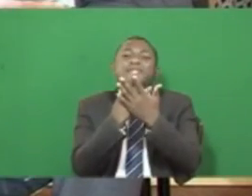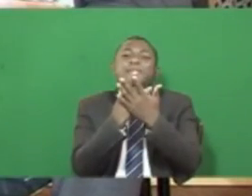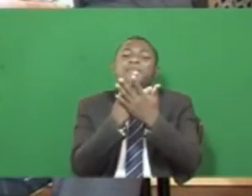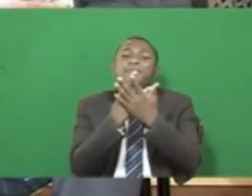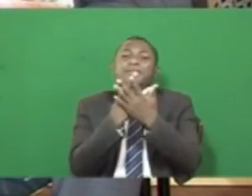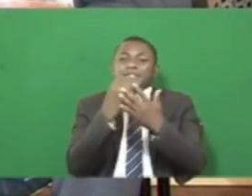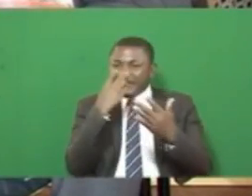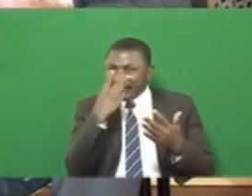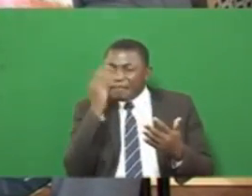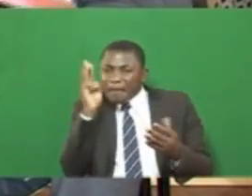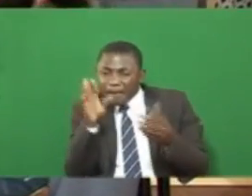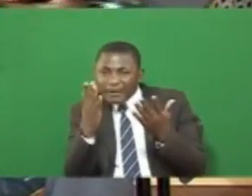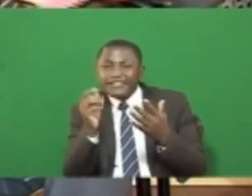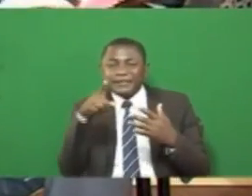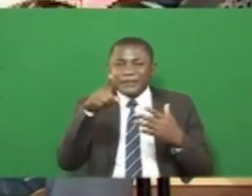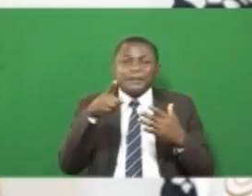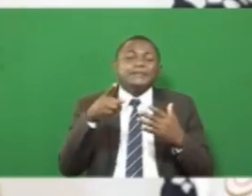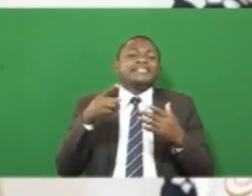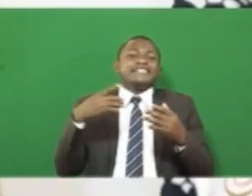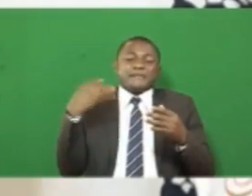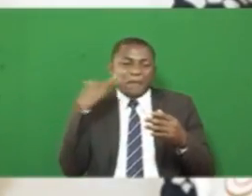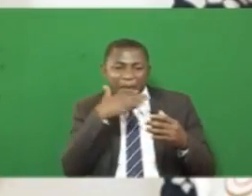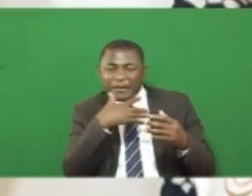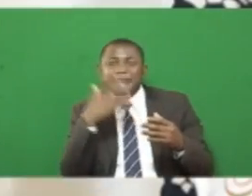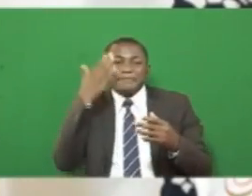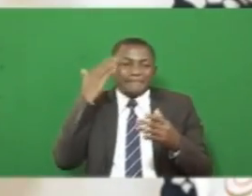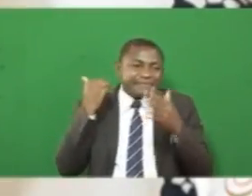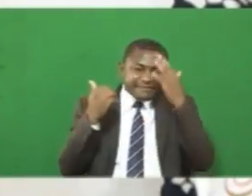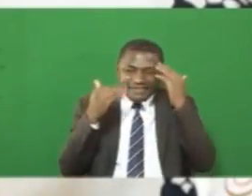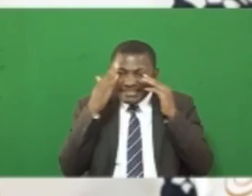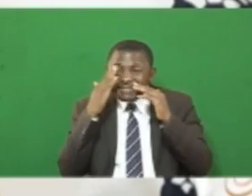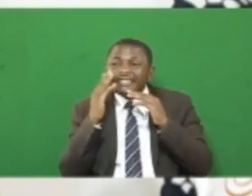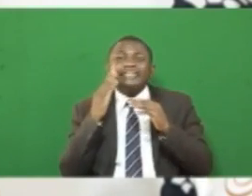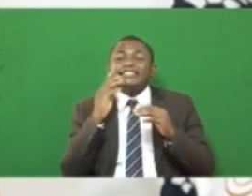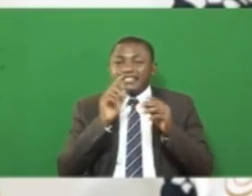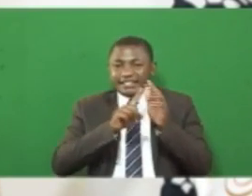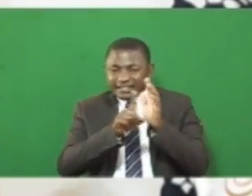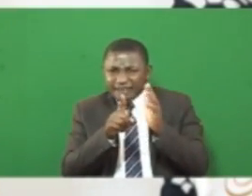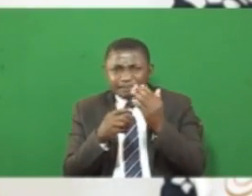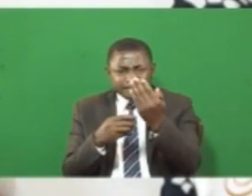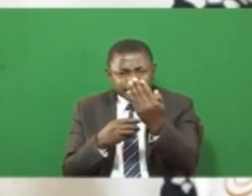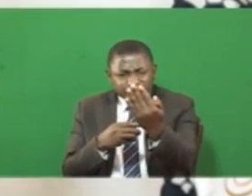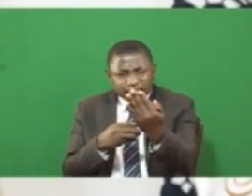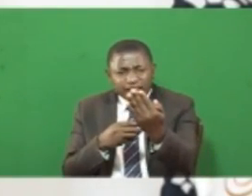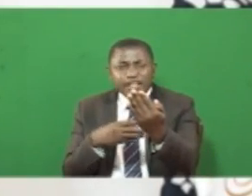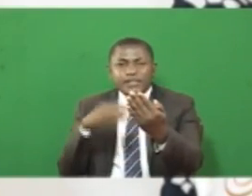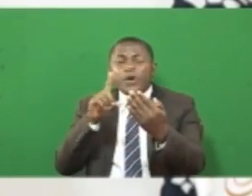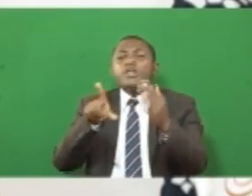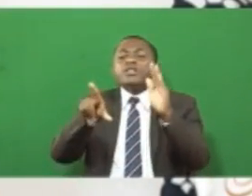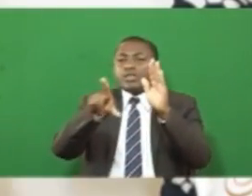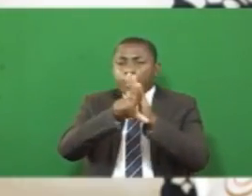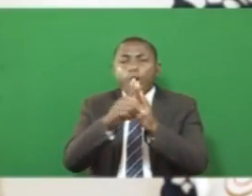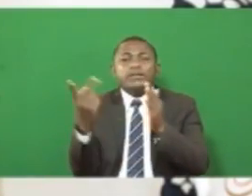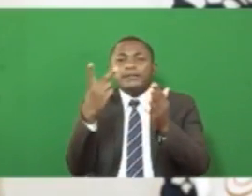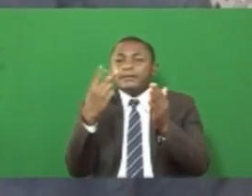kumvura kunogeza. Saka mutemo manje unokudza kuti kudai kukanganisa. Eh. Asi wa una simba